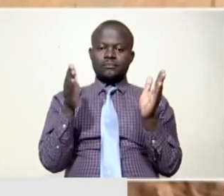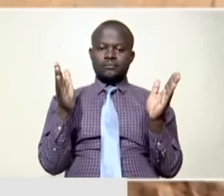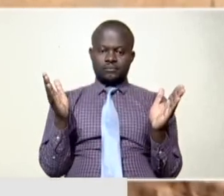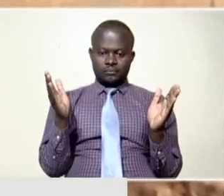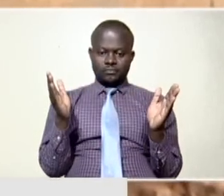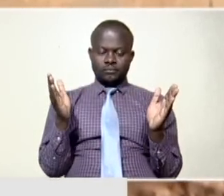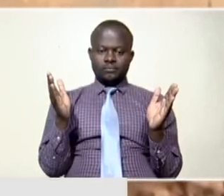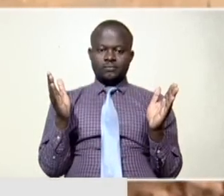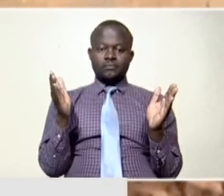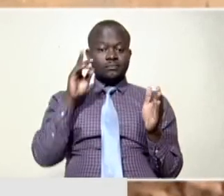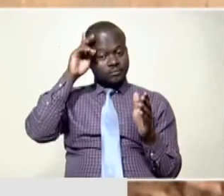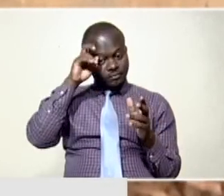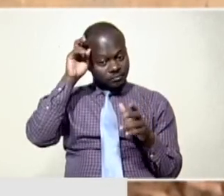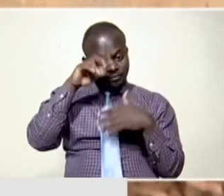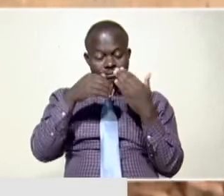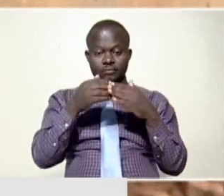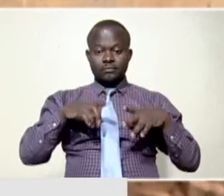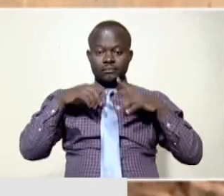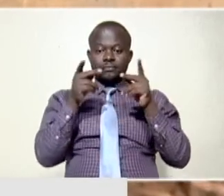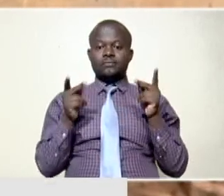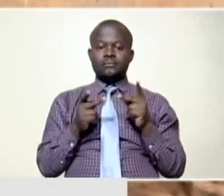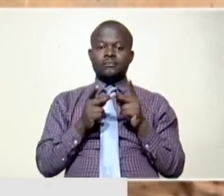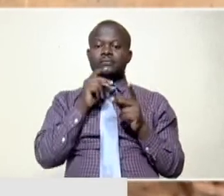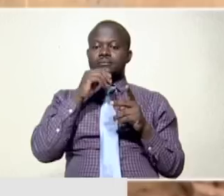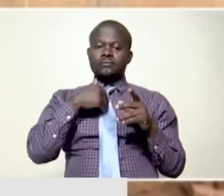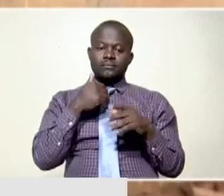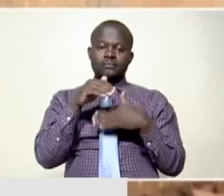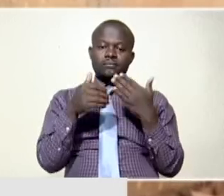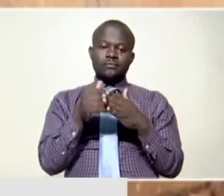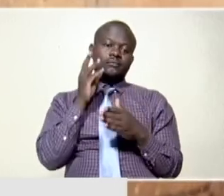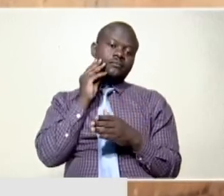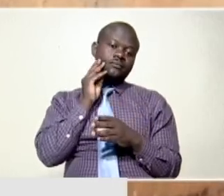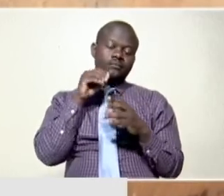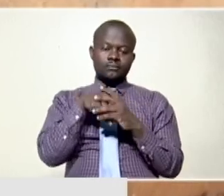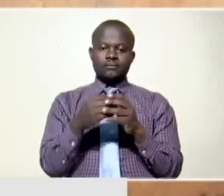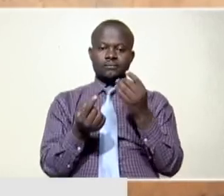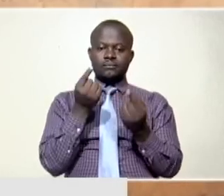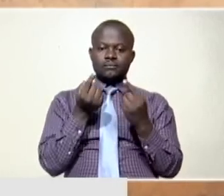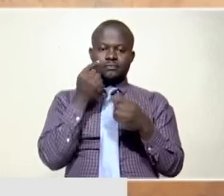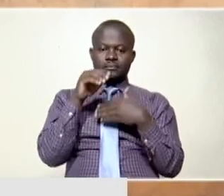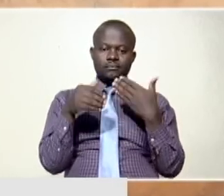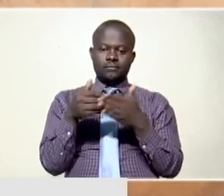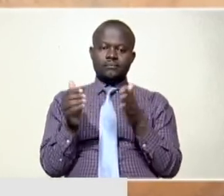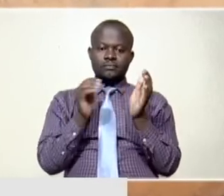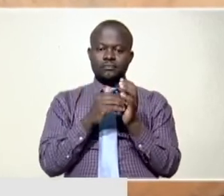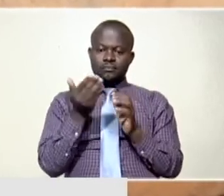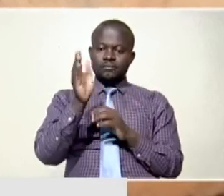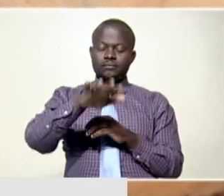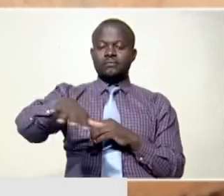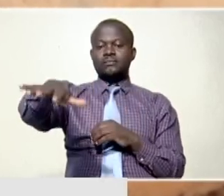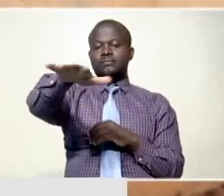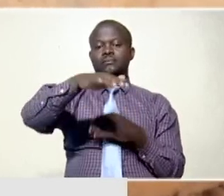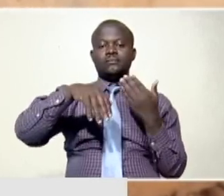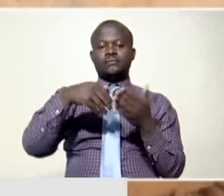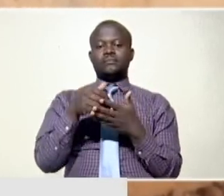tucyacana. Gutekereza kugira ngo tuba ahantu hatagira umuriro twaramenyereye gucana kongera gusubira ku rubingo